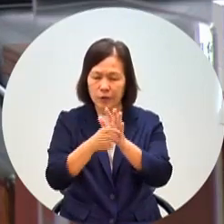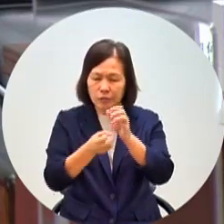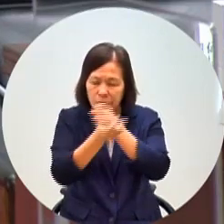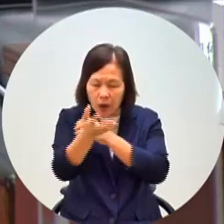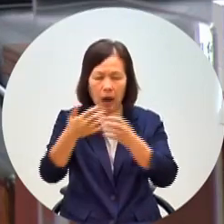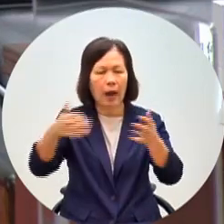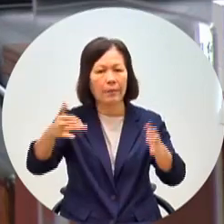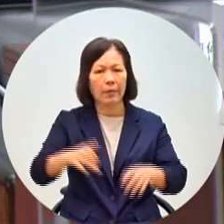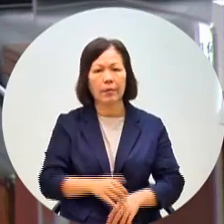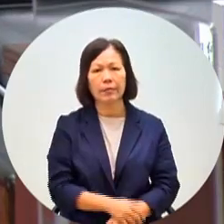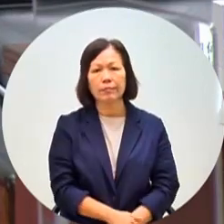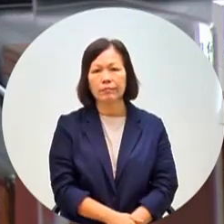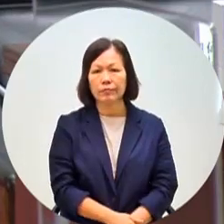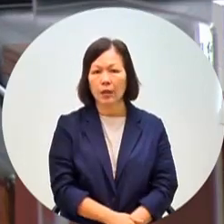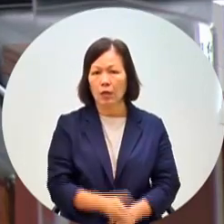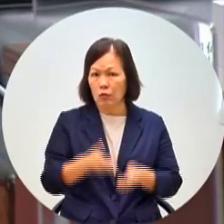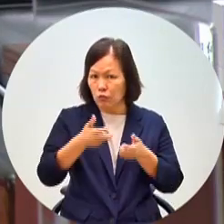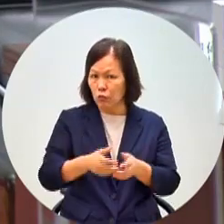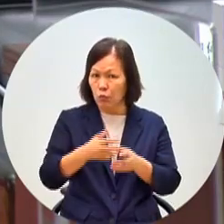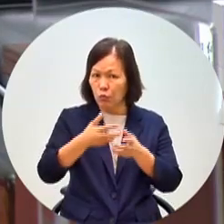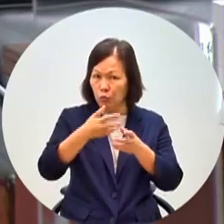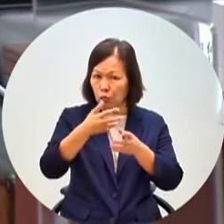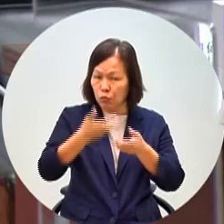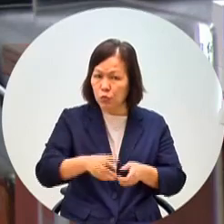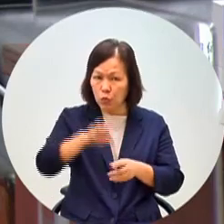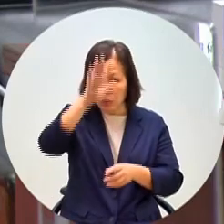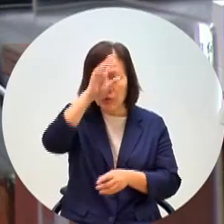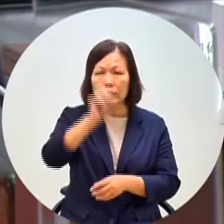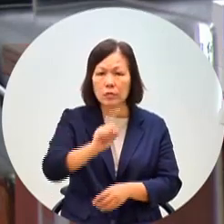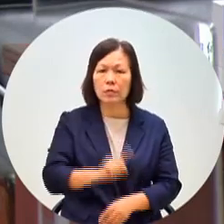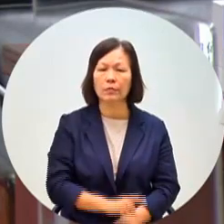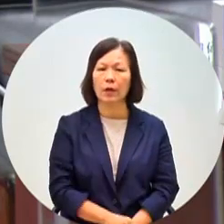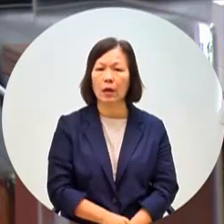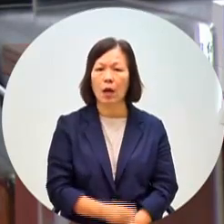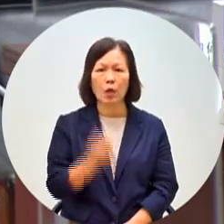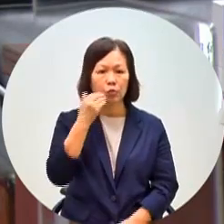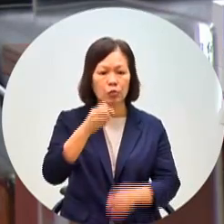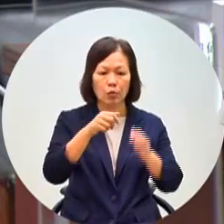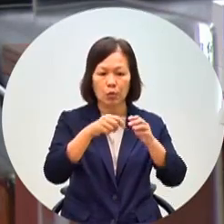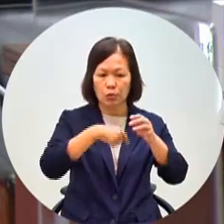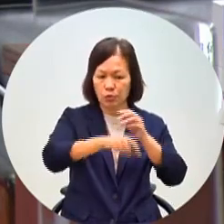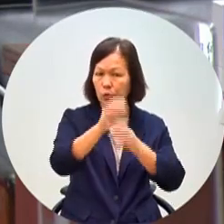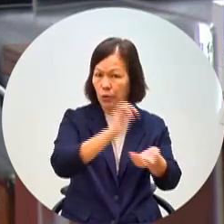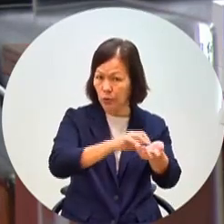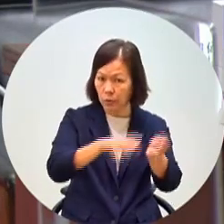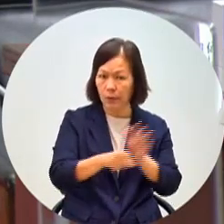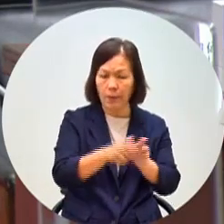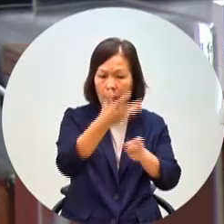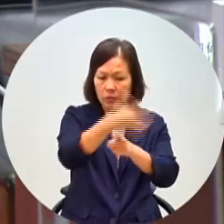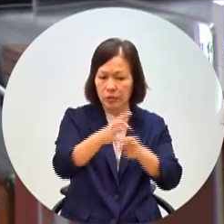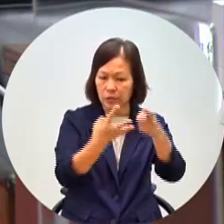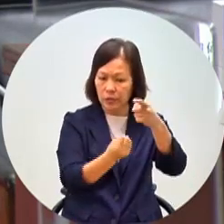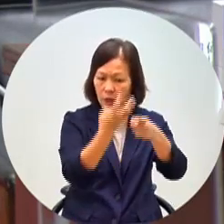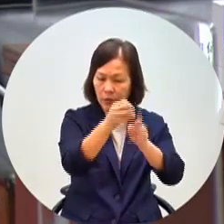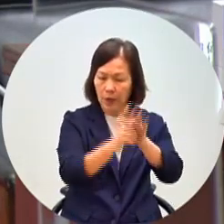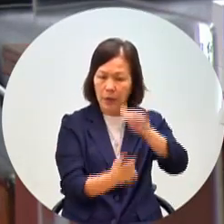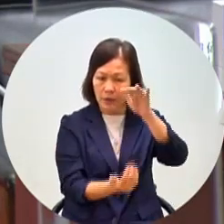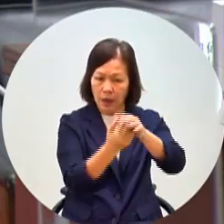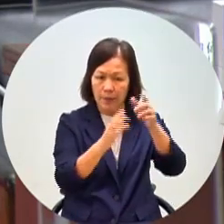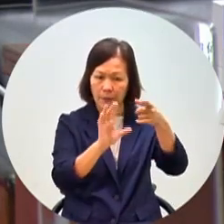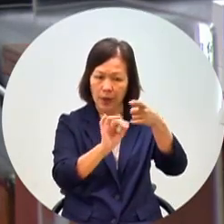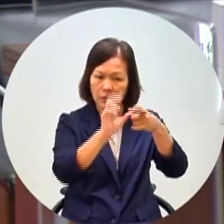去。重症，什么叫重症？就是你进去医院，死亡率高达